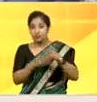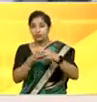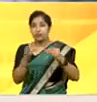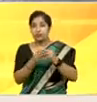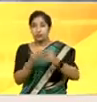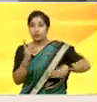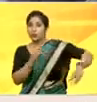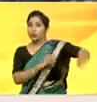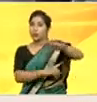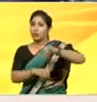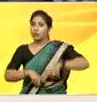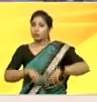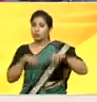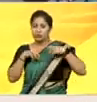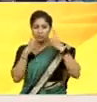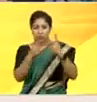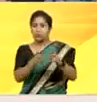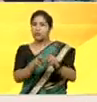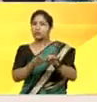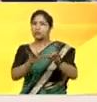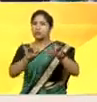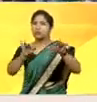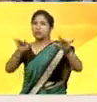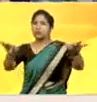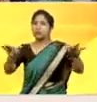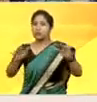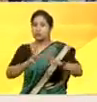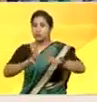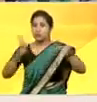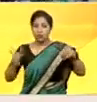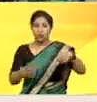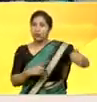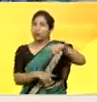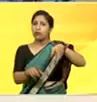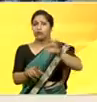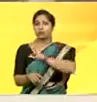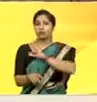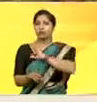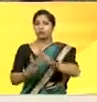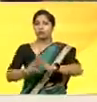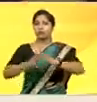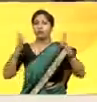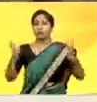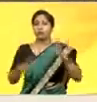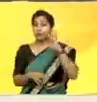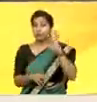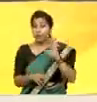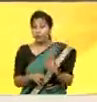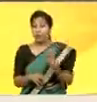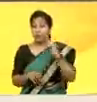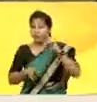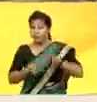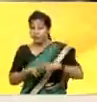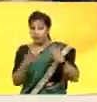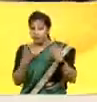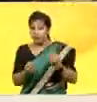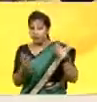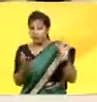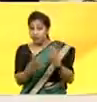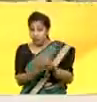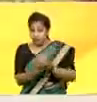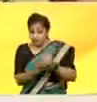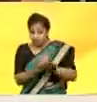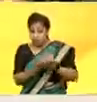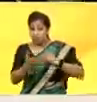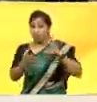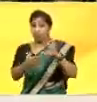बेंगलुरु वासियों के बीच देखते ही देखते काफी लोकप्रिय हो गया है। अगर हम सब इस तरह के प्रयास